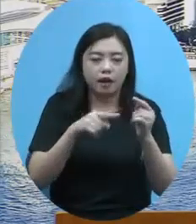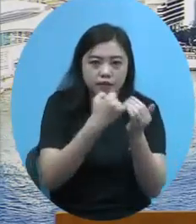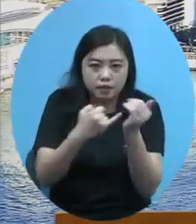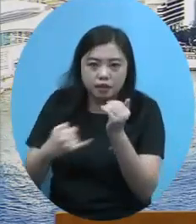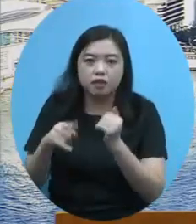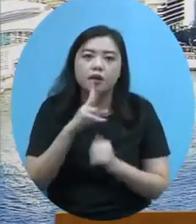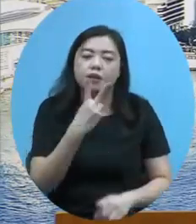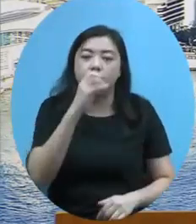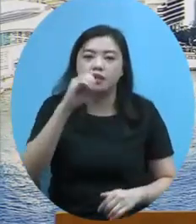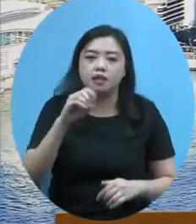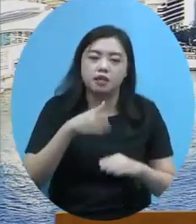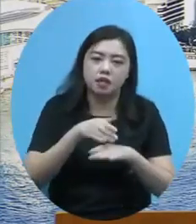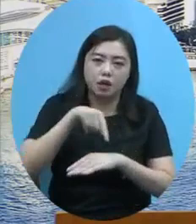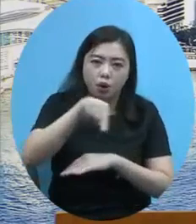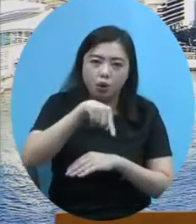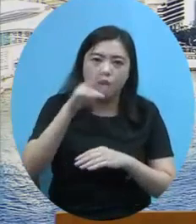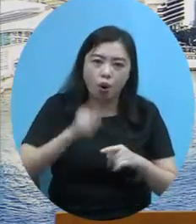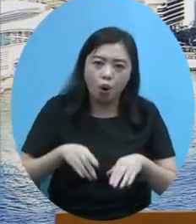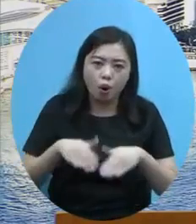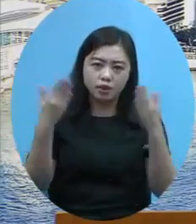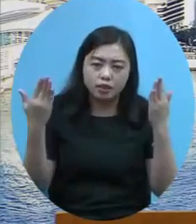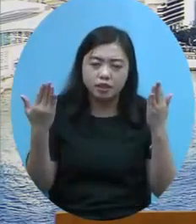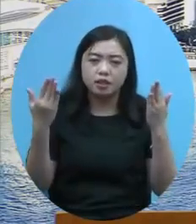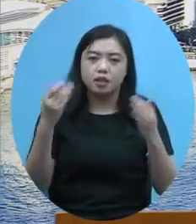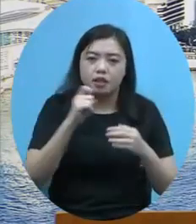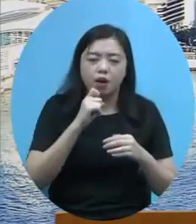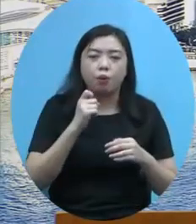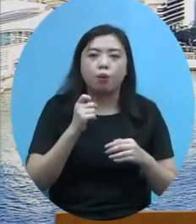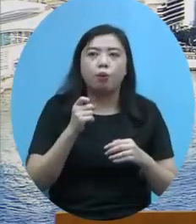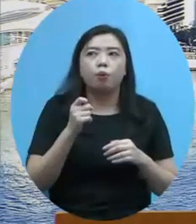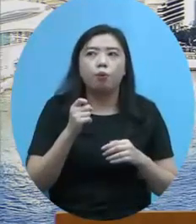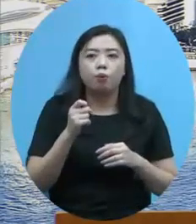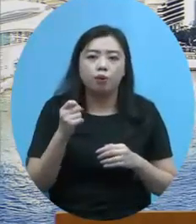講咧，即係其實喺社區裡面咧都開始係即係有一個嘅。